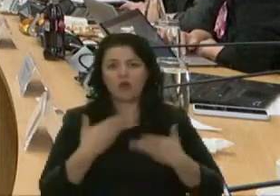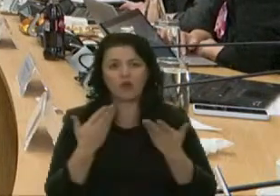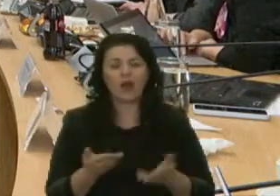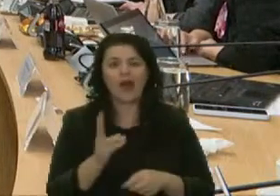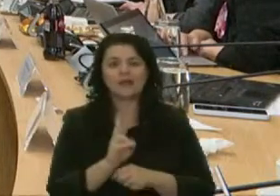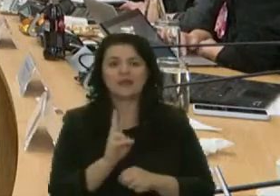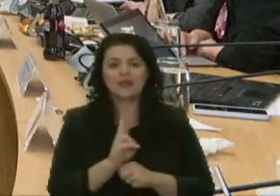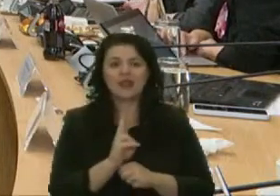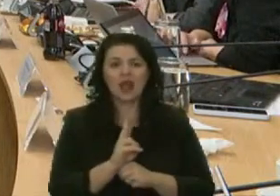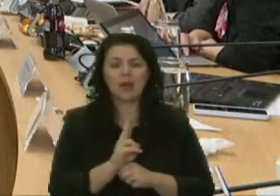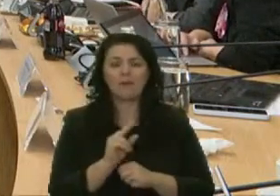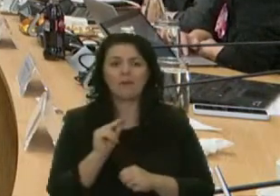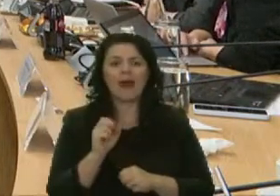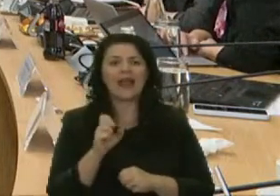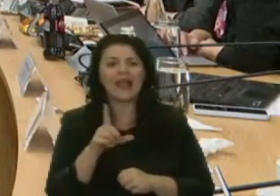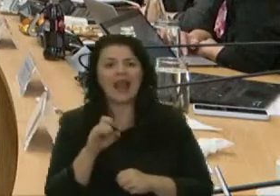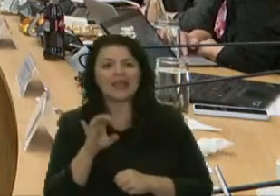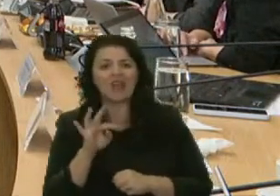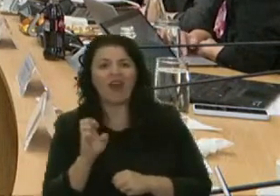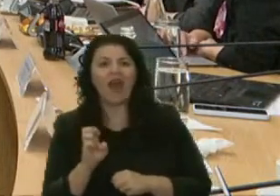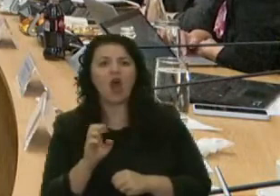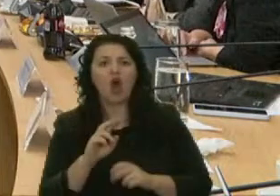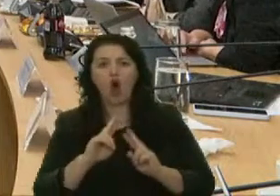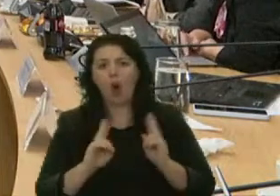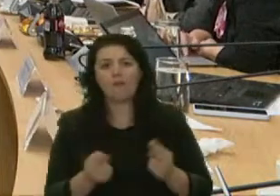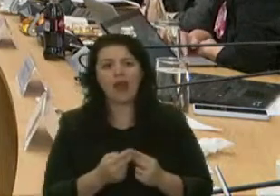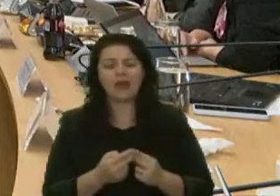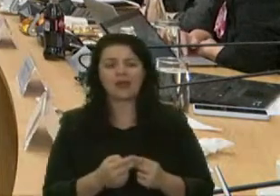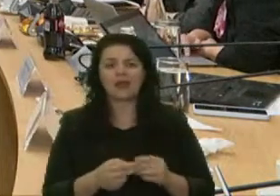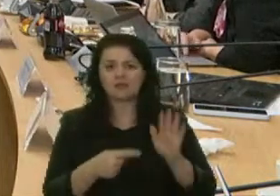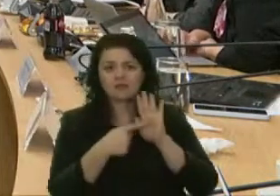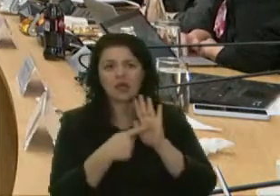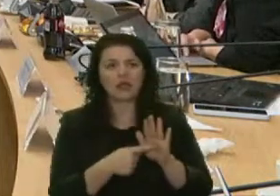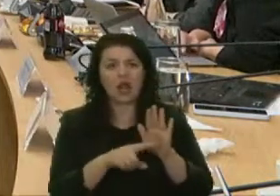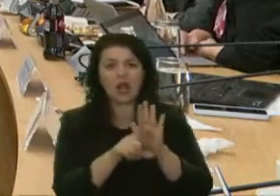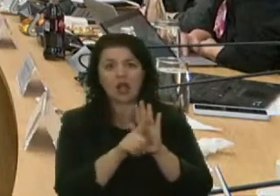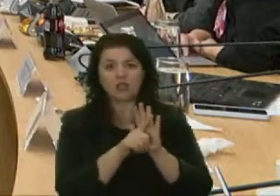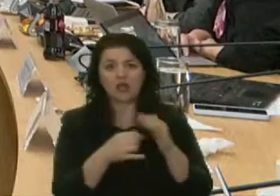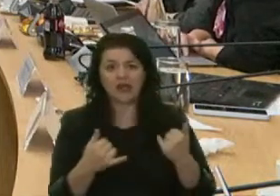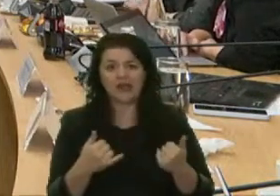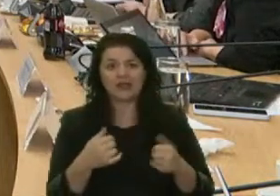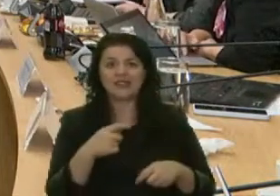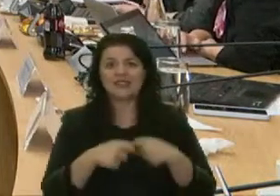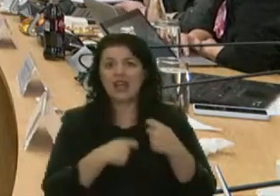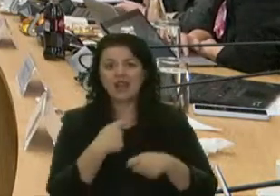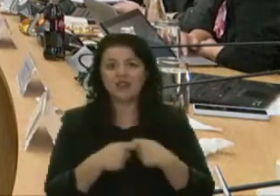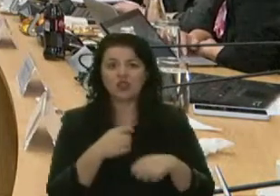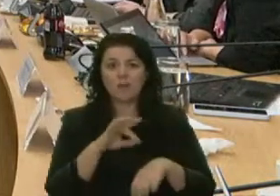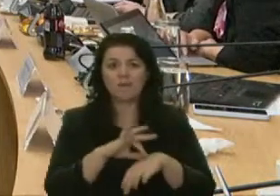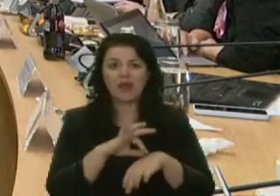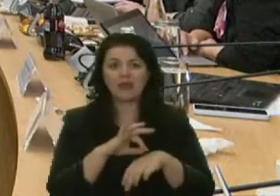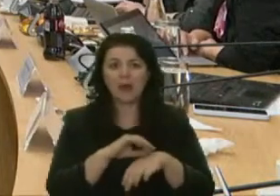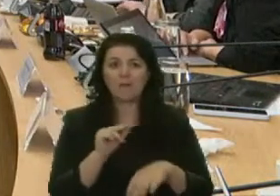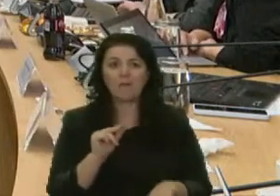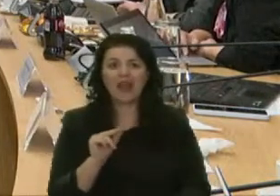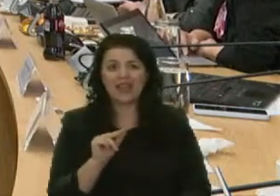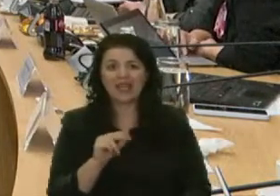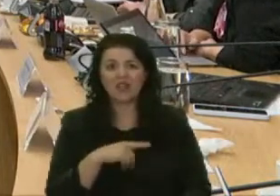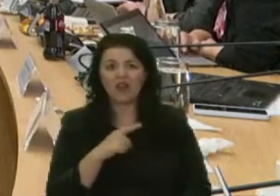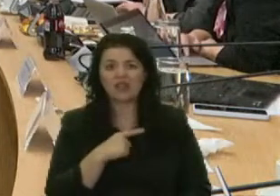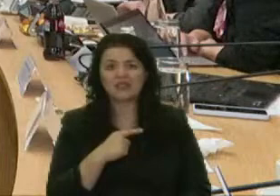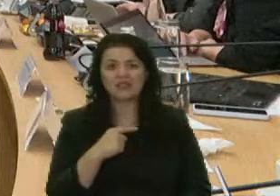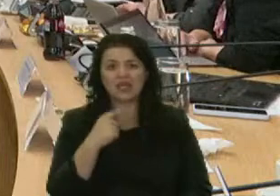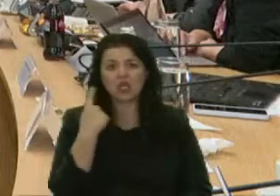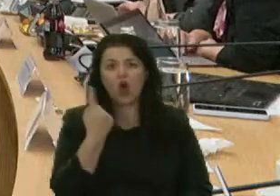asistenței paliative complete stipulată în legile în vigoare servicii de Medicină paliativă sunt furnizate în prezent în